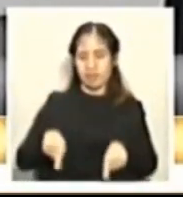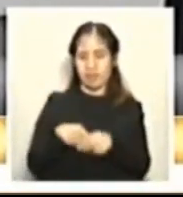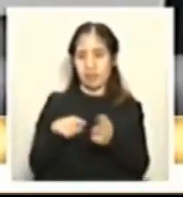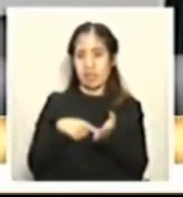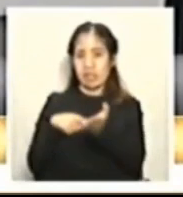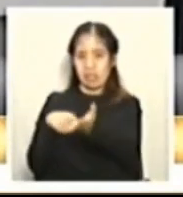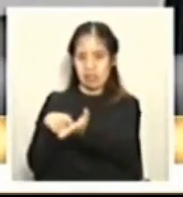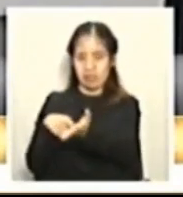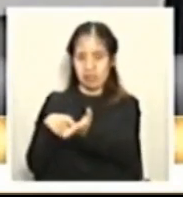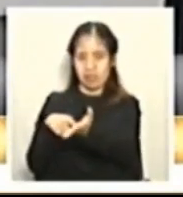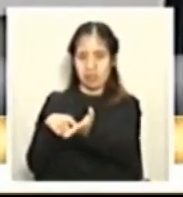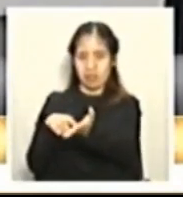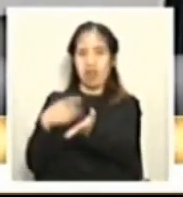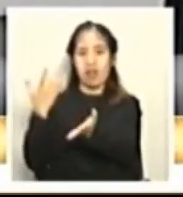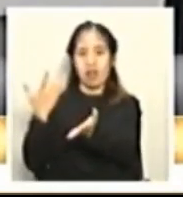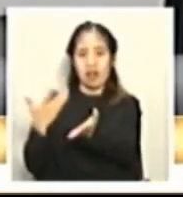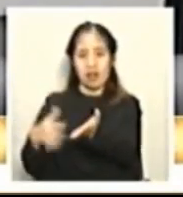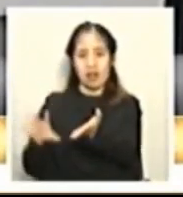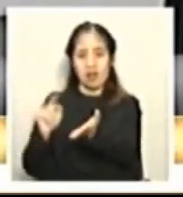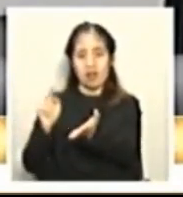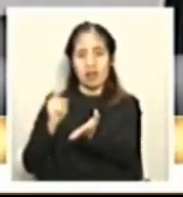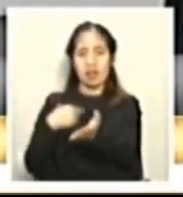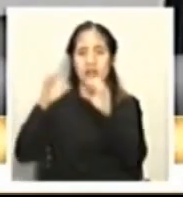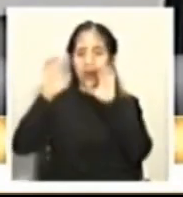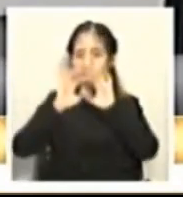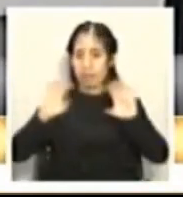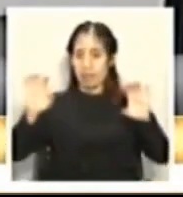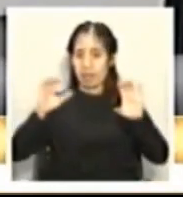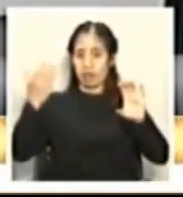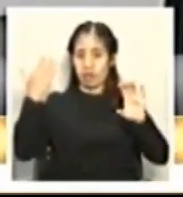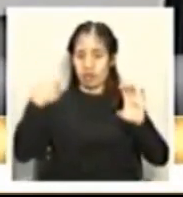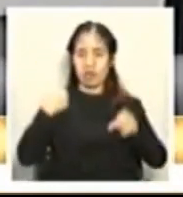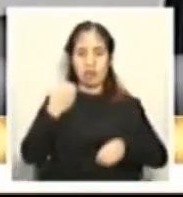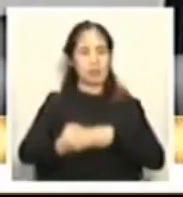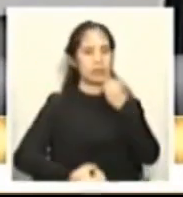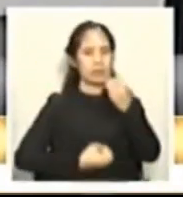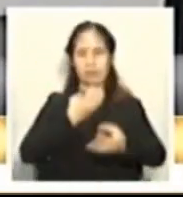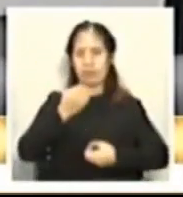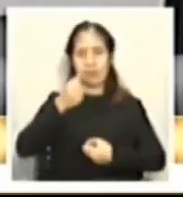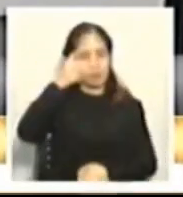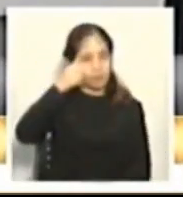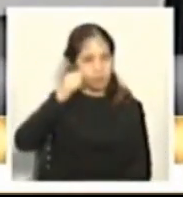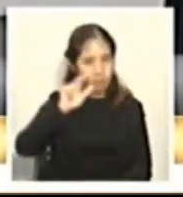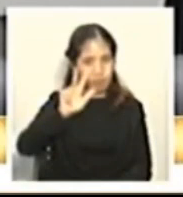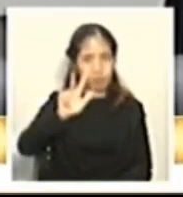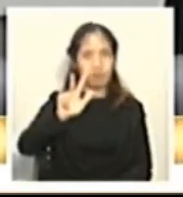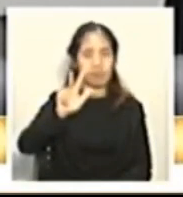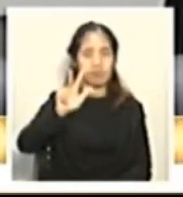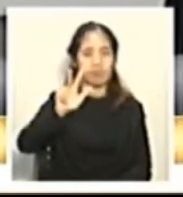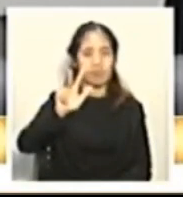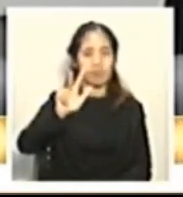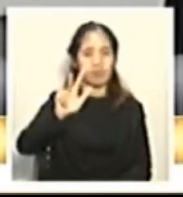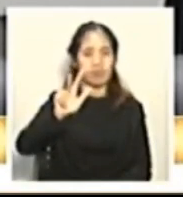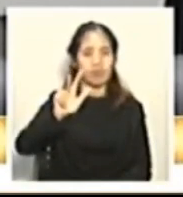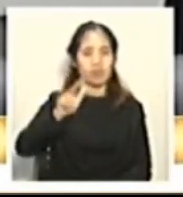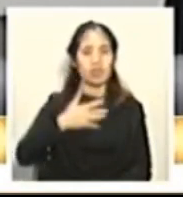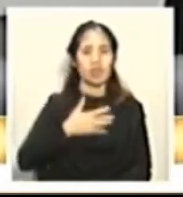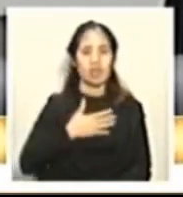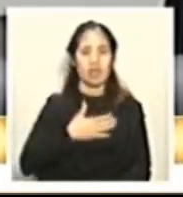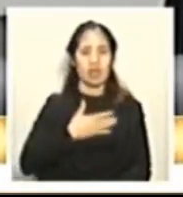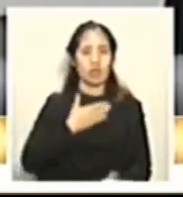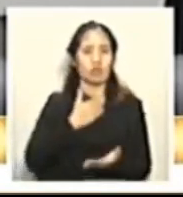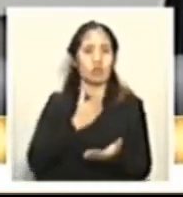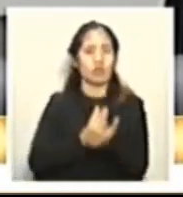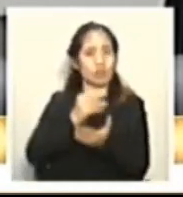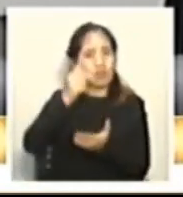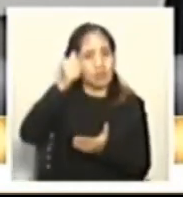ลปรากฏว่ารัฐบาลในขณะนั้นอภิปรายกันมาแล้ว3วันเราหยุดการอภิปรายกัน